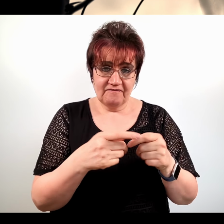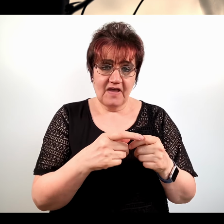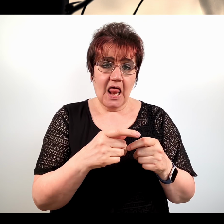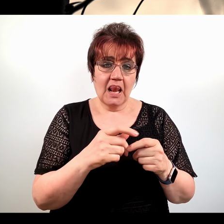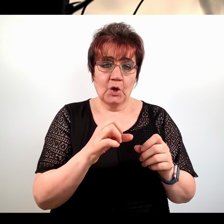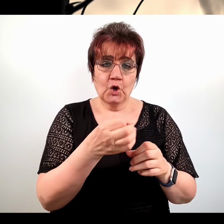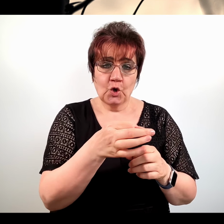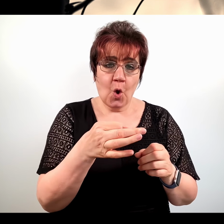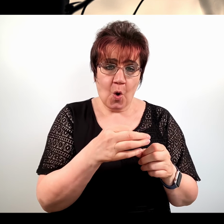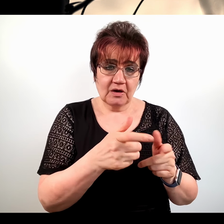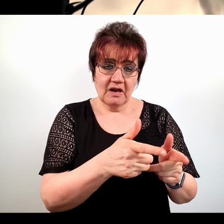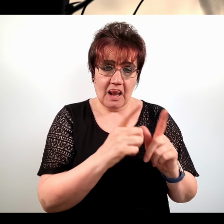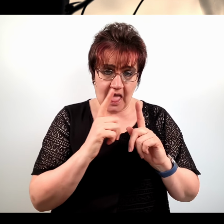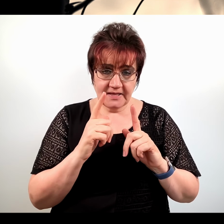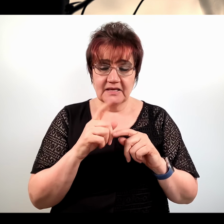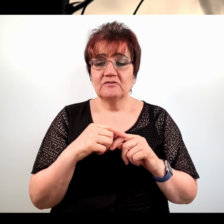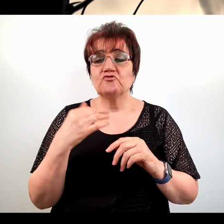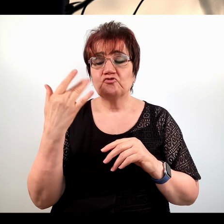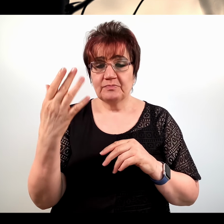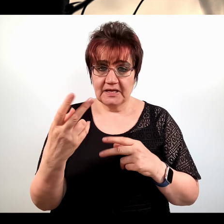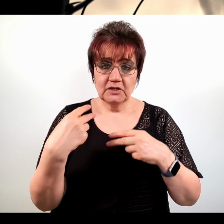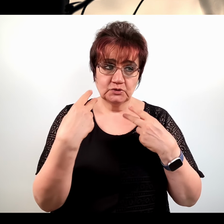Ihr werdet es auch wiederbekommen.